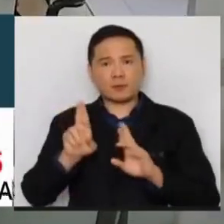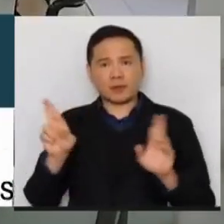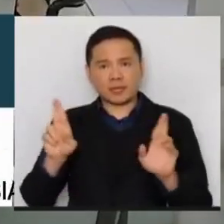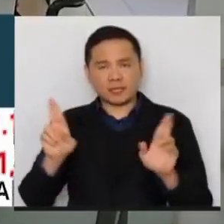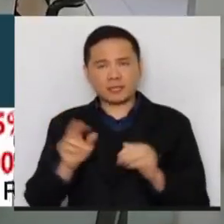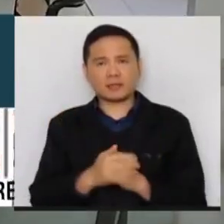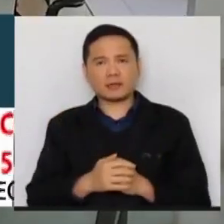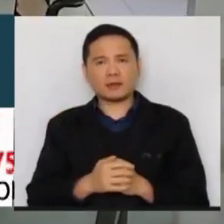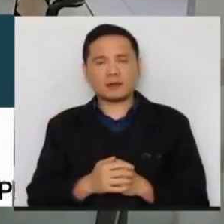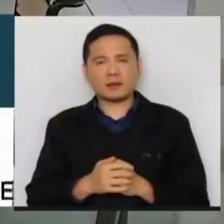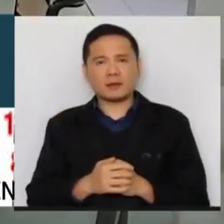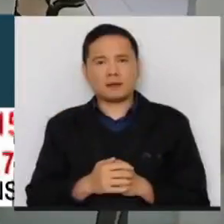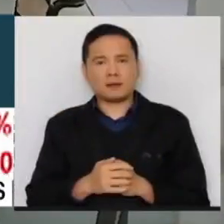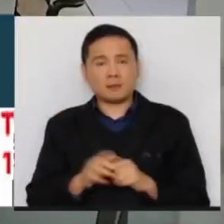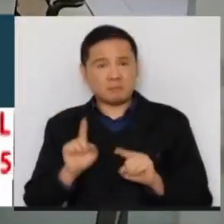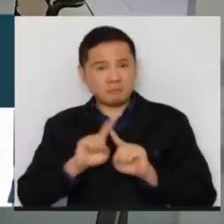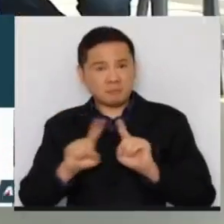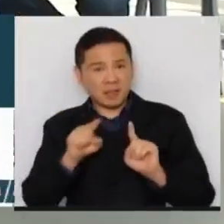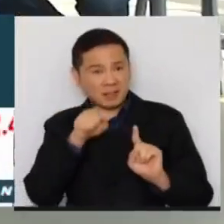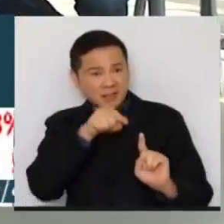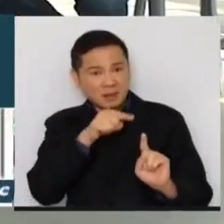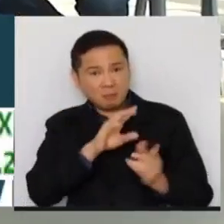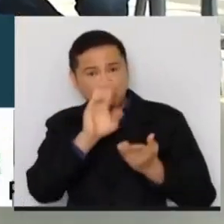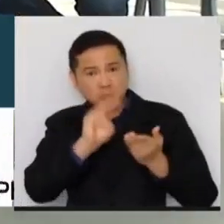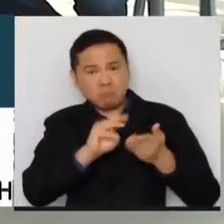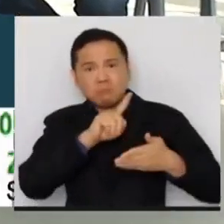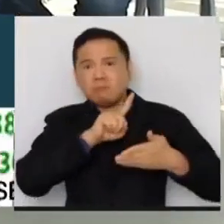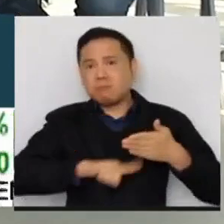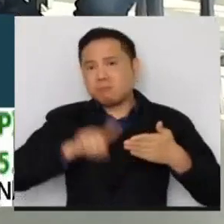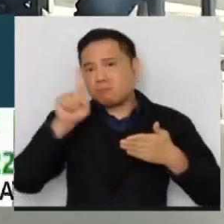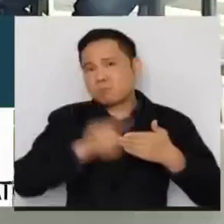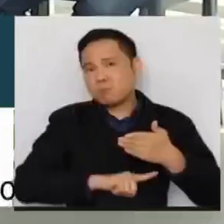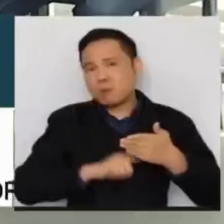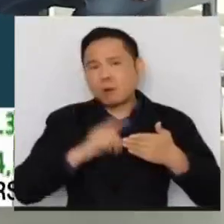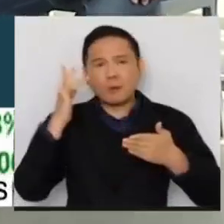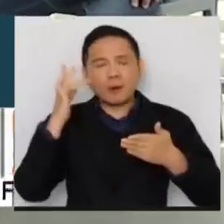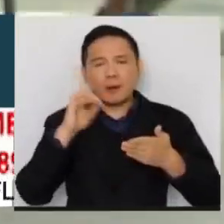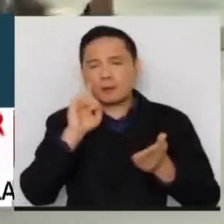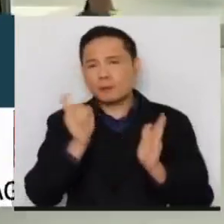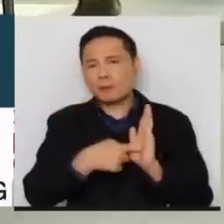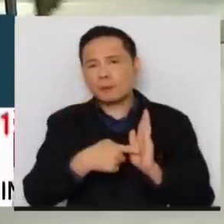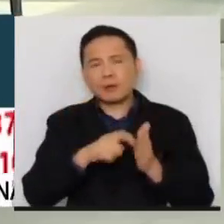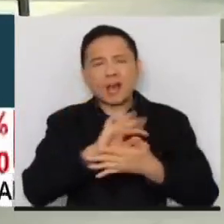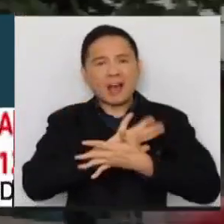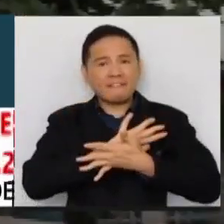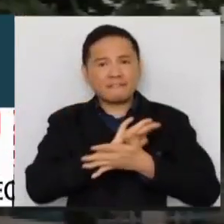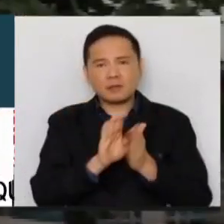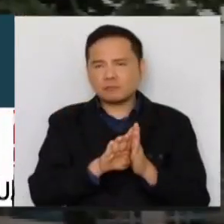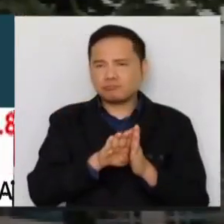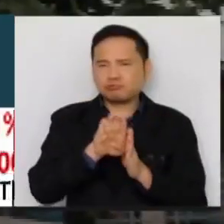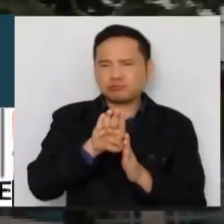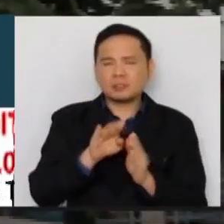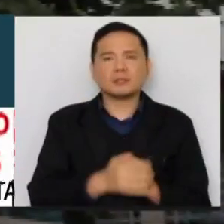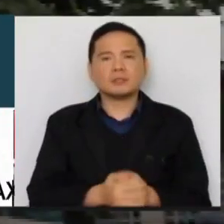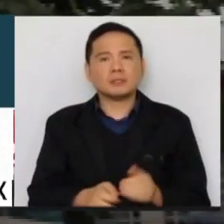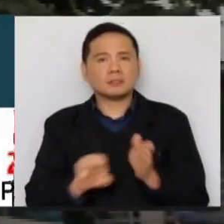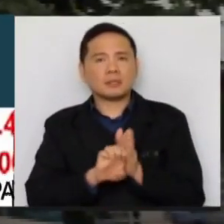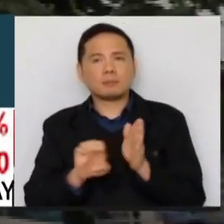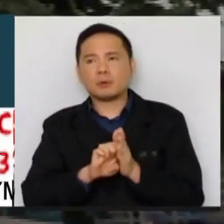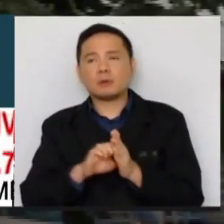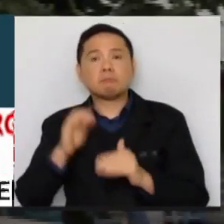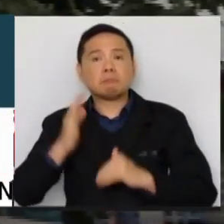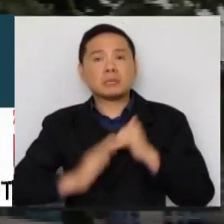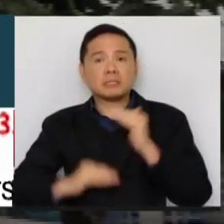natin tinutuloy yung programa kasi biglang tumaas yung cases ng COVID. So, for example, may infrastructure dyan,